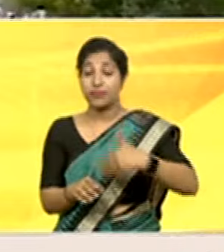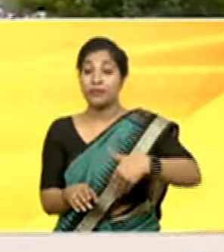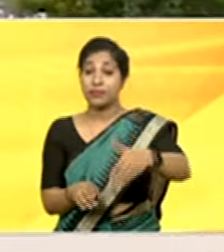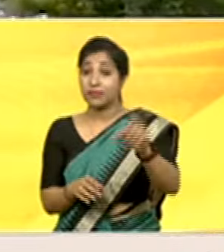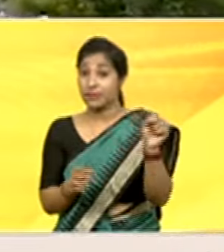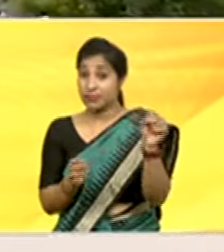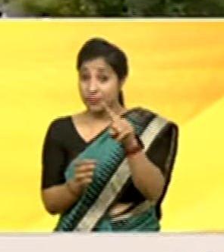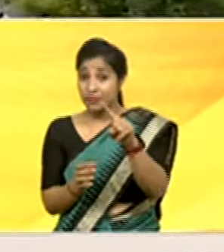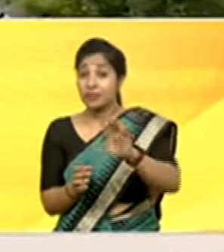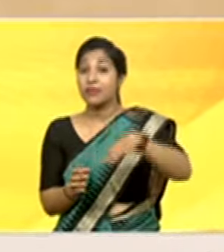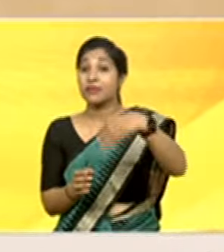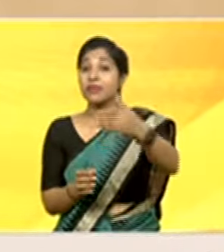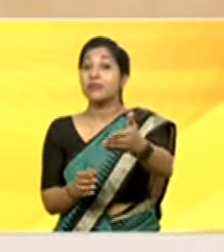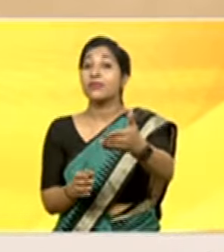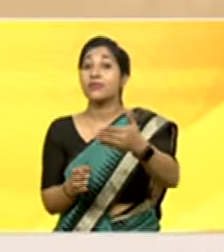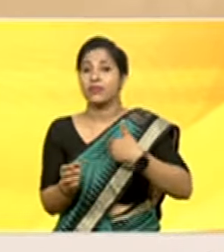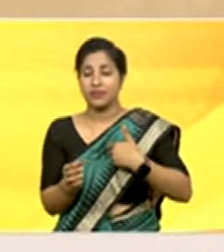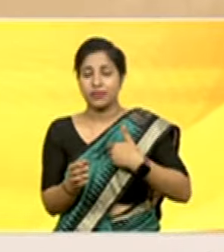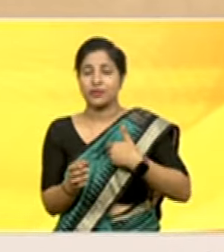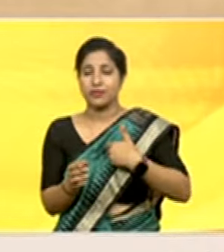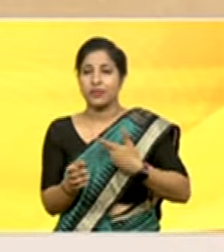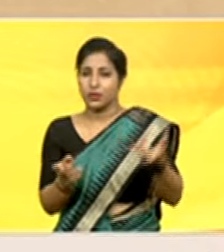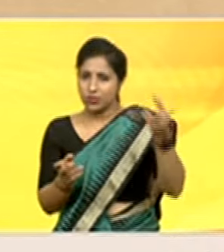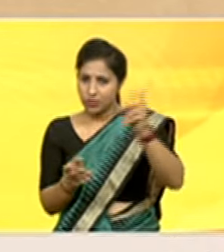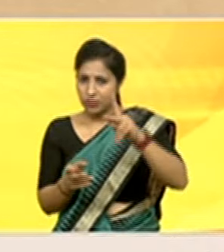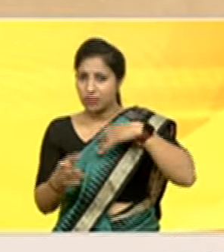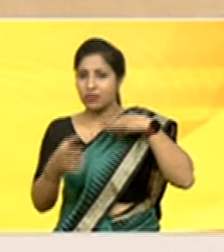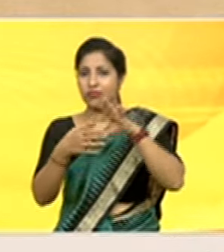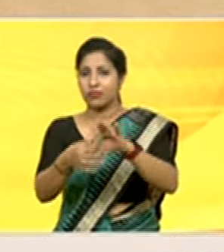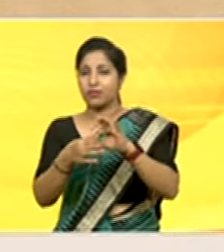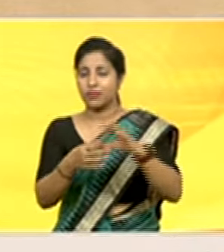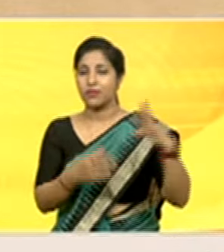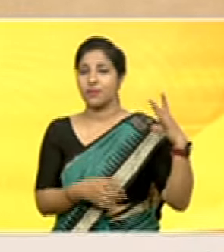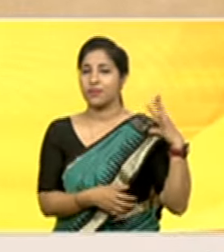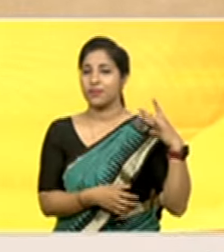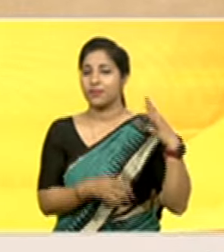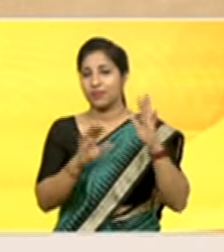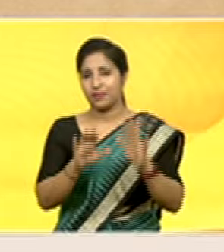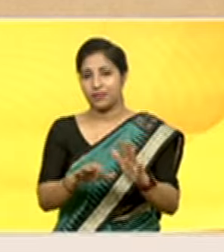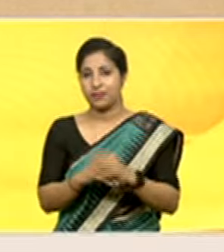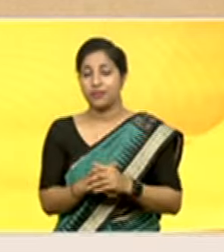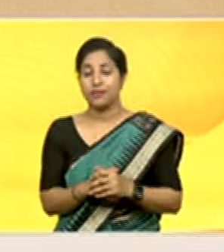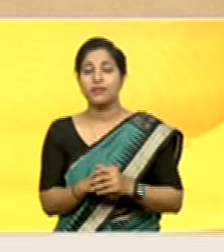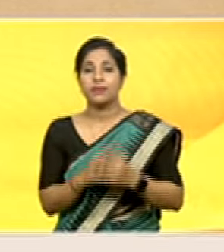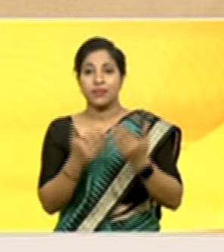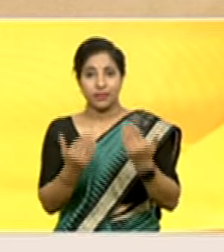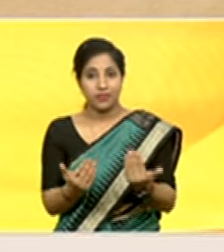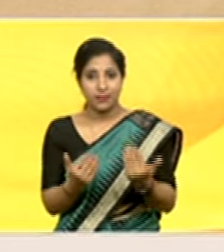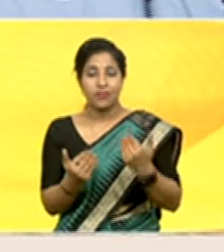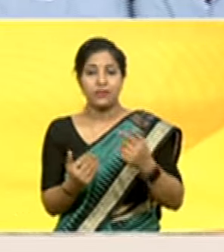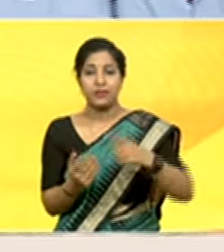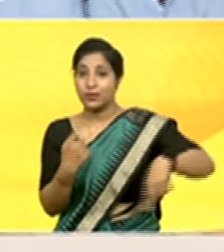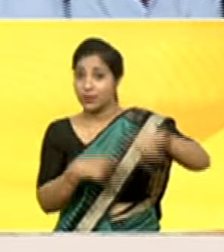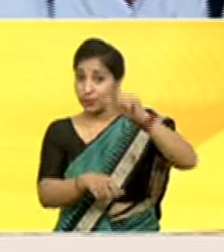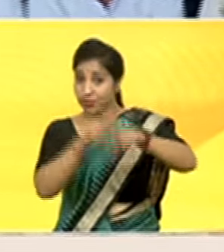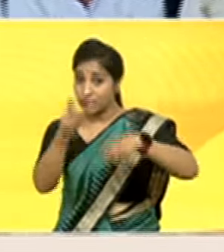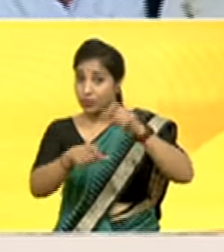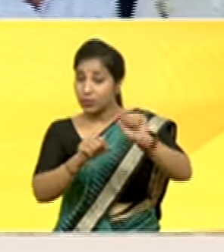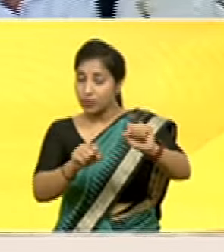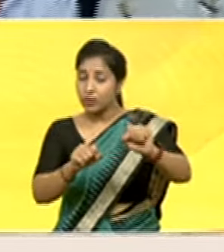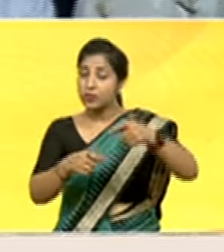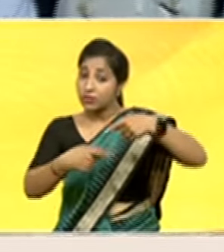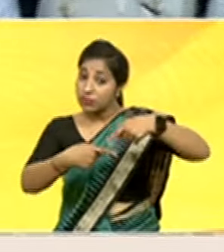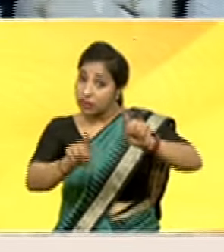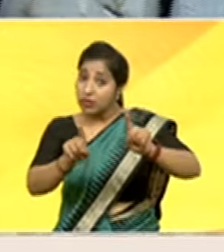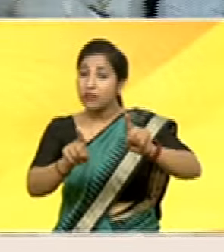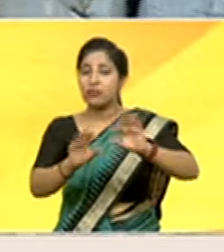महिने आपके साथ फिर से जुड़ने की प्रतिक्षा कर रहा हूं। तब तक आप अपना भी